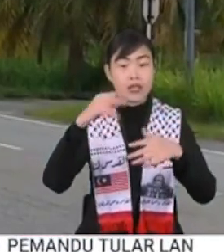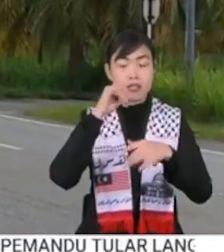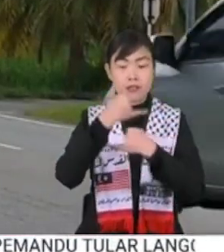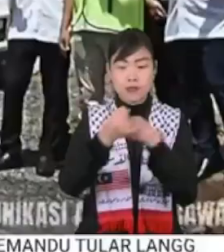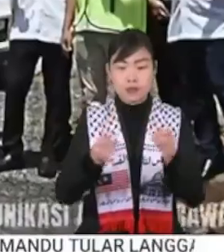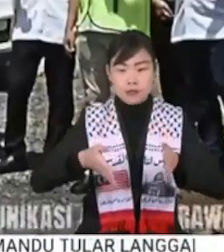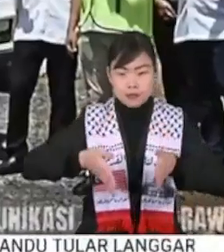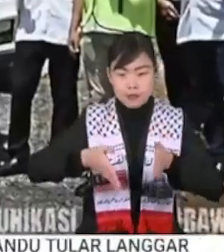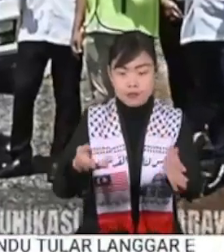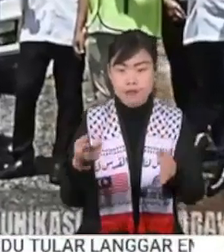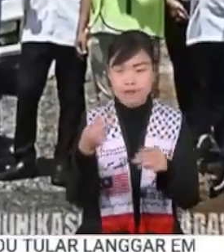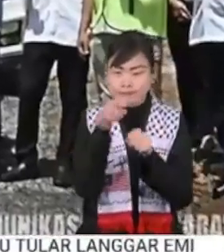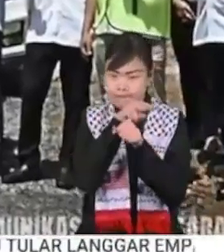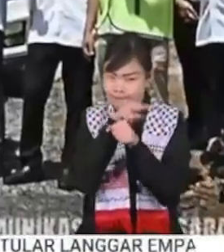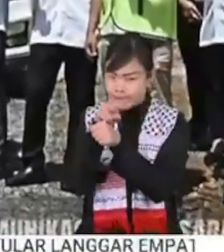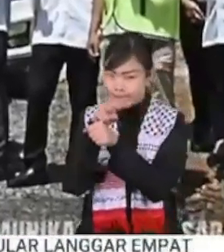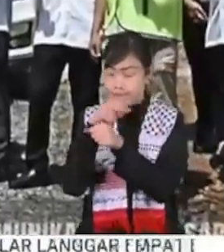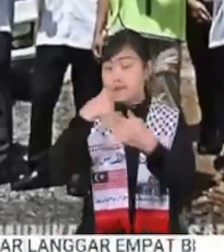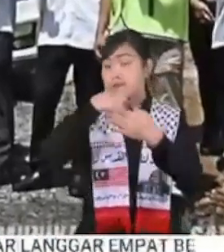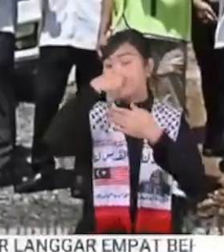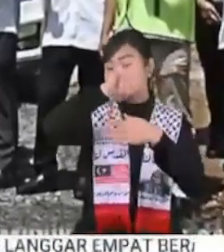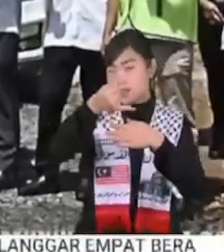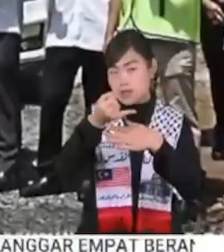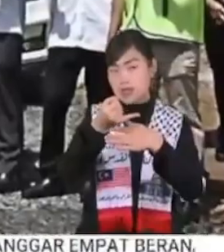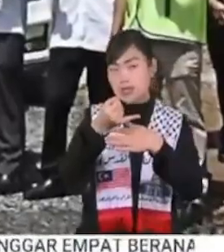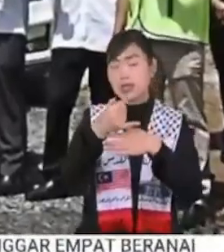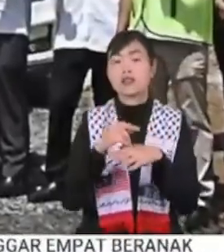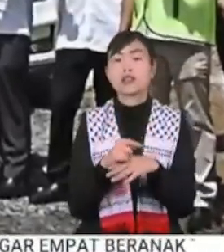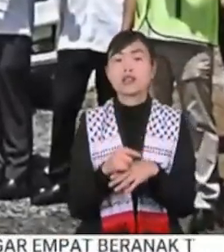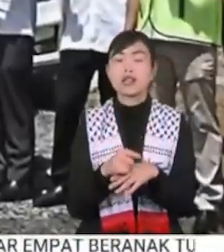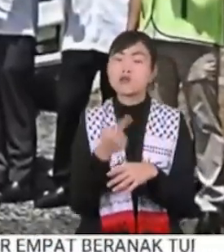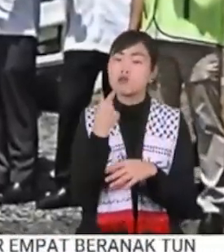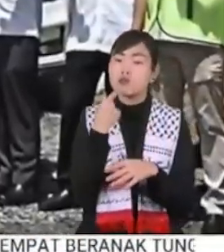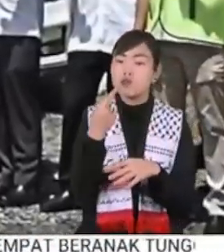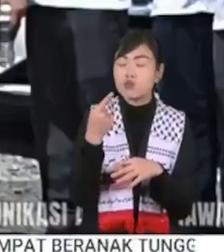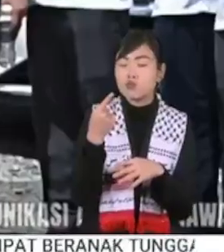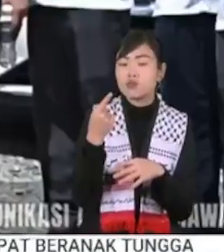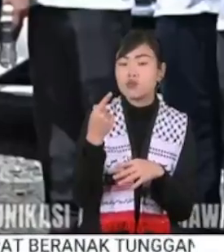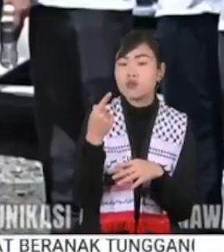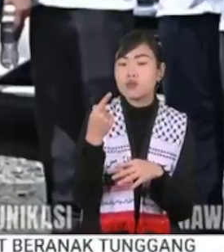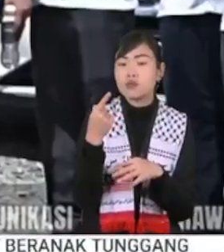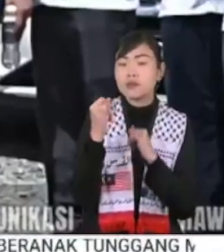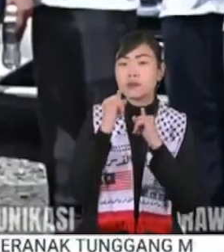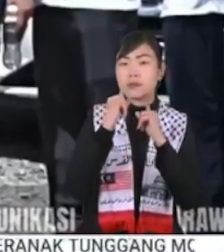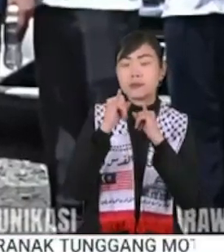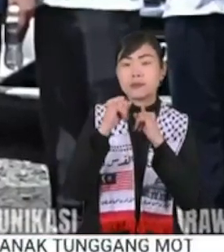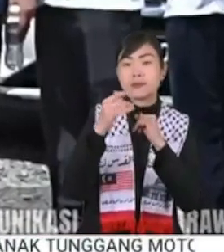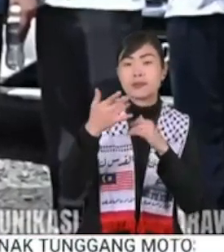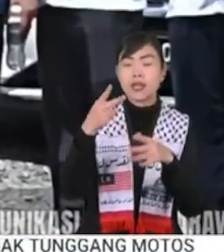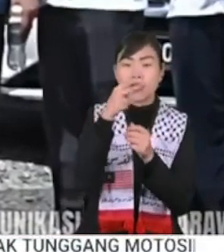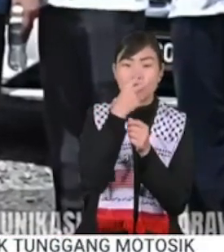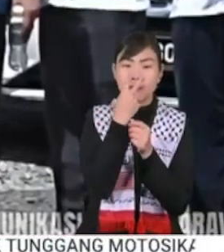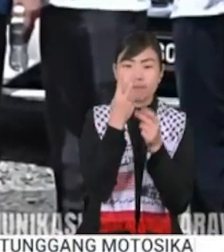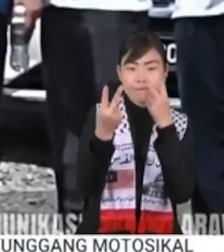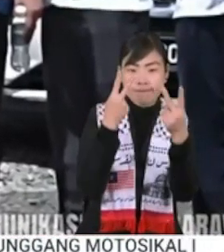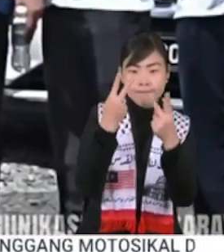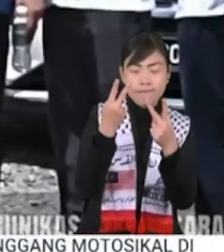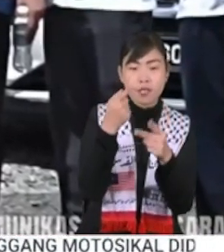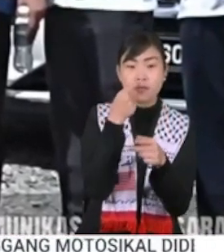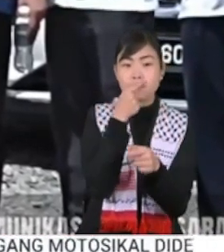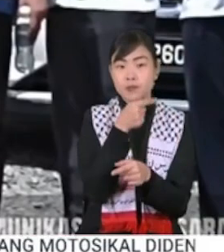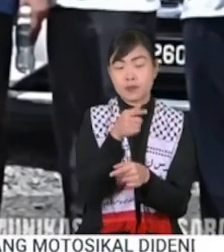melakukan pemantauan projek Datuk Omar Douglas berkata demikian kepada pembererita selepas mengadakan lawatan tapak projek